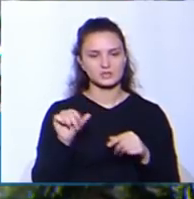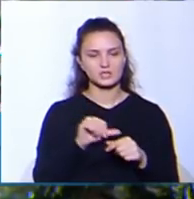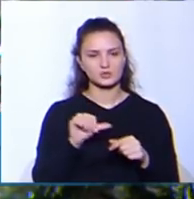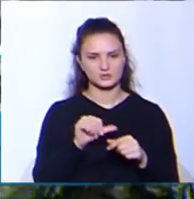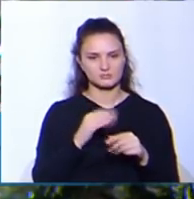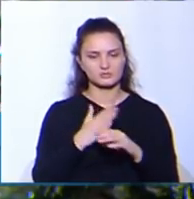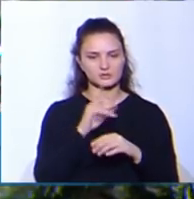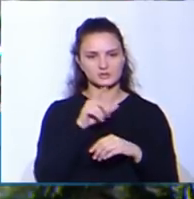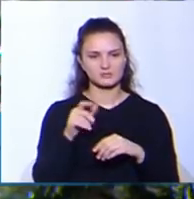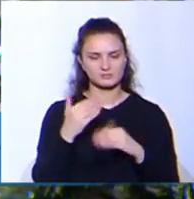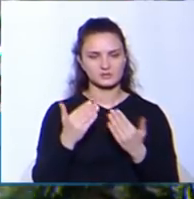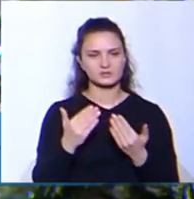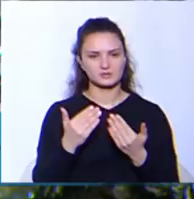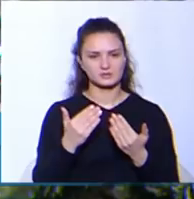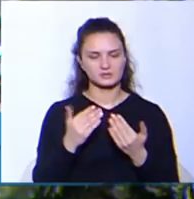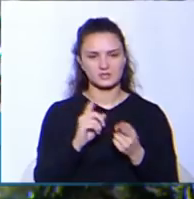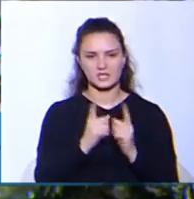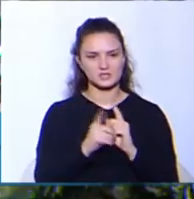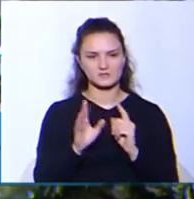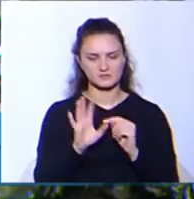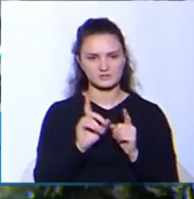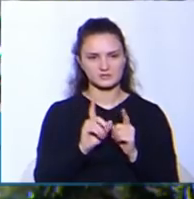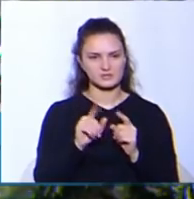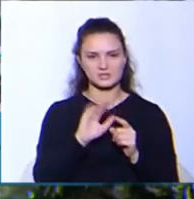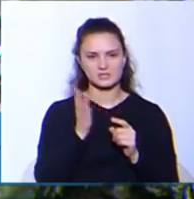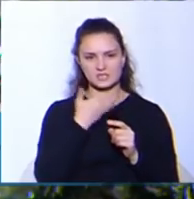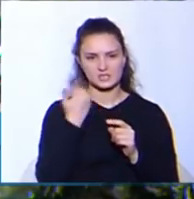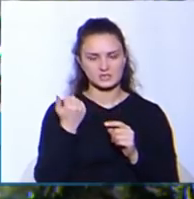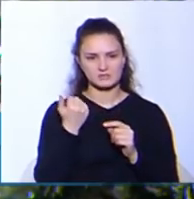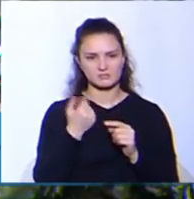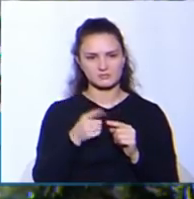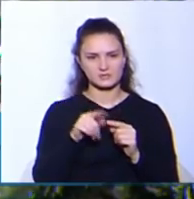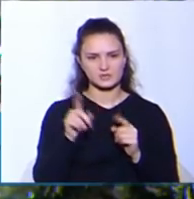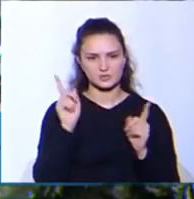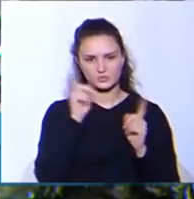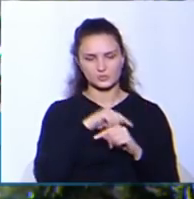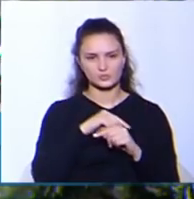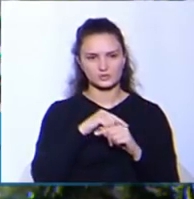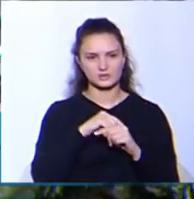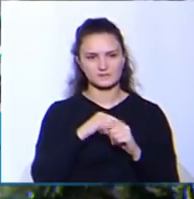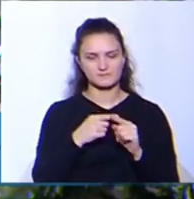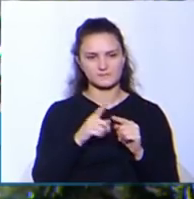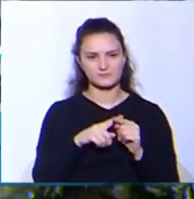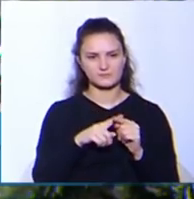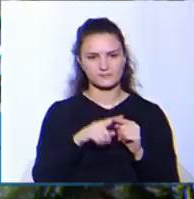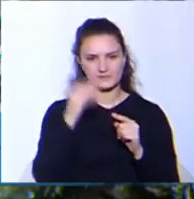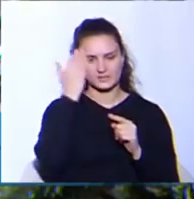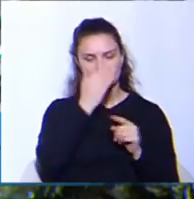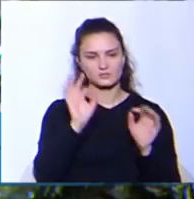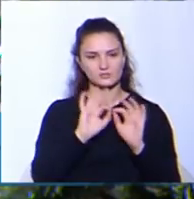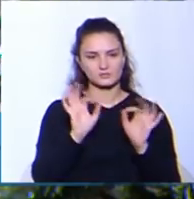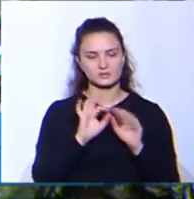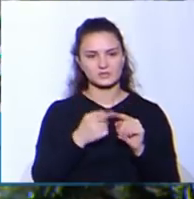ნარკოტიკები, რომელიც ადამიანის ფსიქიკას არ ცვლის და ცნობიერებას არ ცვლის, ასეთი რამ არ არსებობს. ეს არის ტყუილი, რომლითაც ასაზრდოებენ